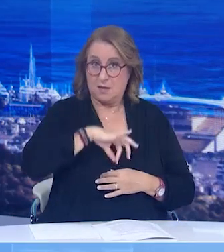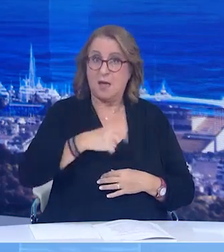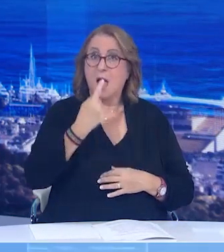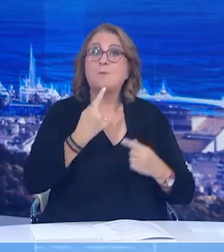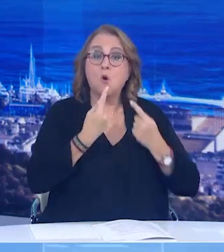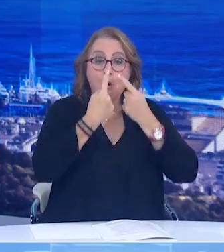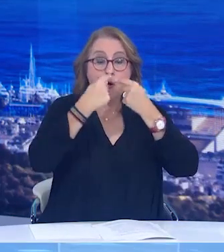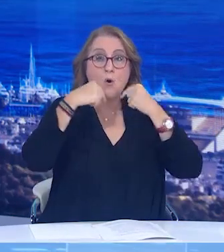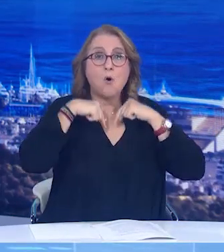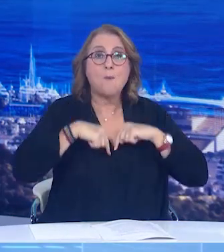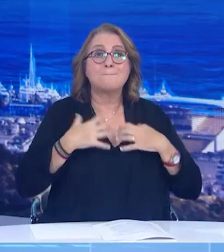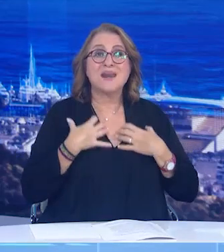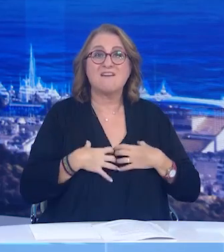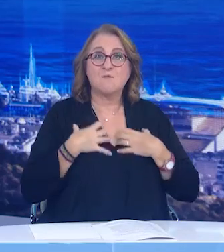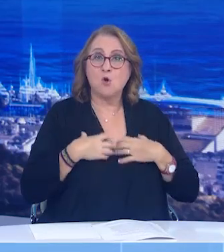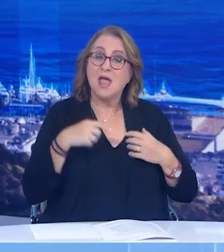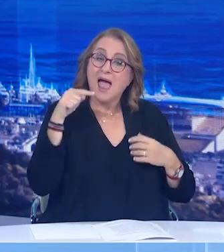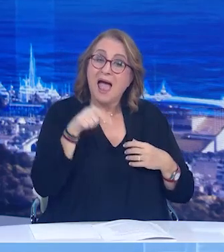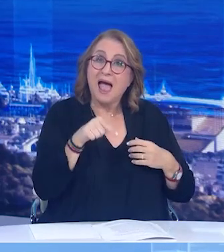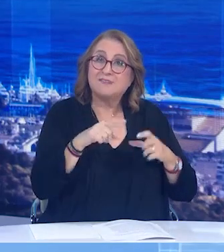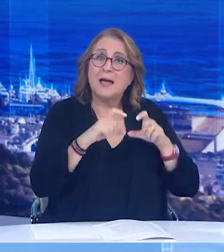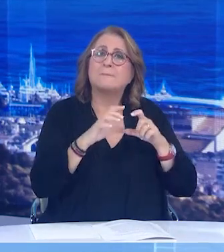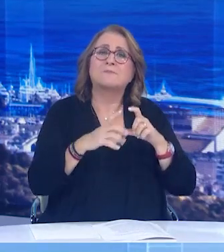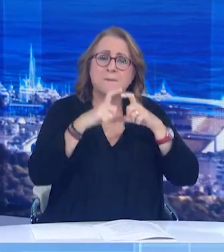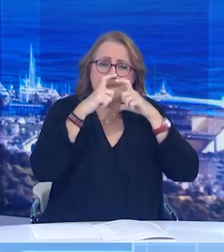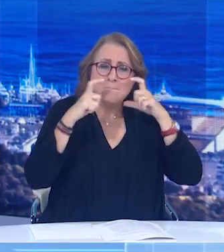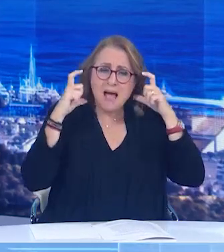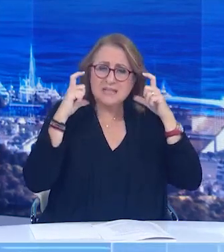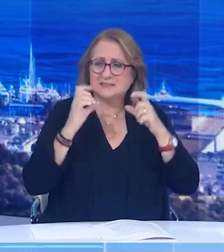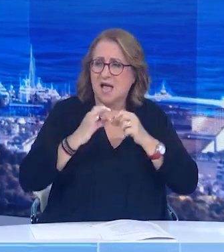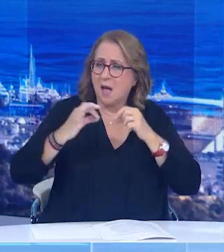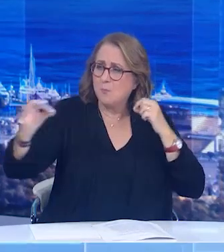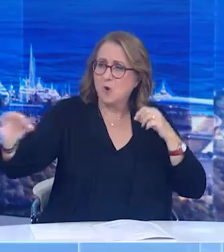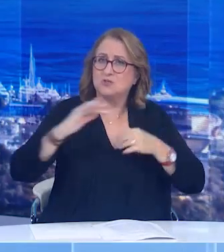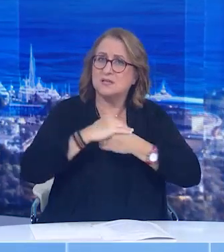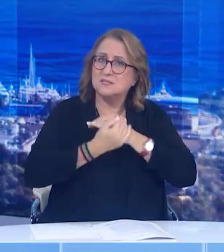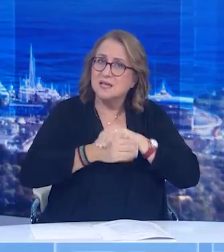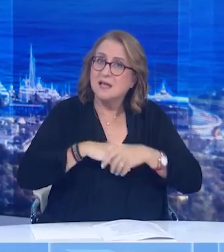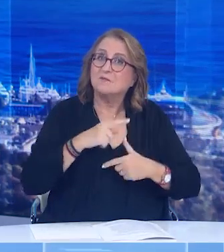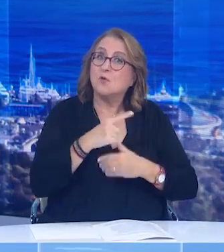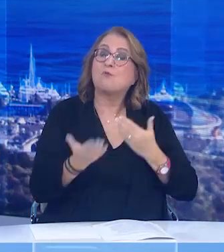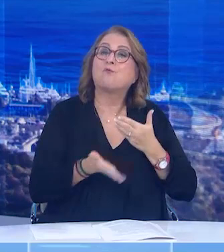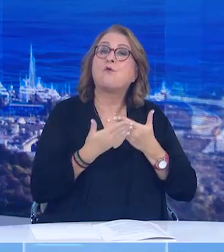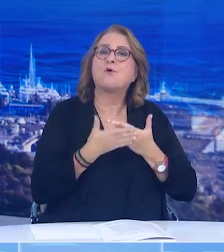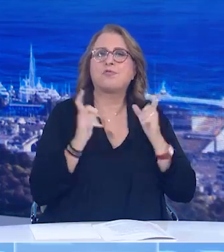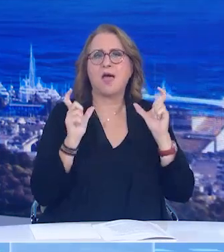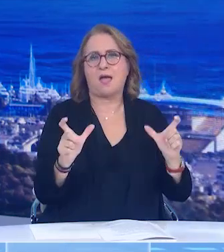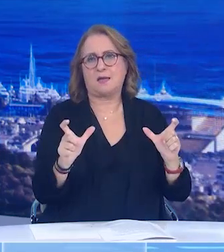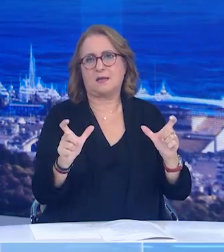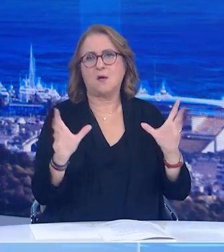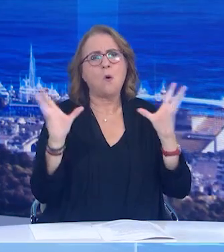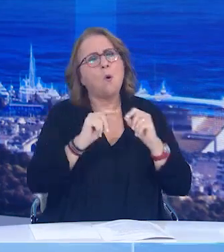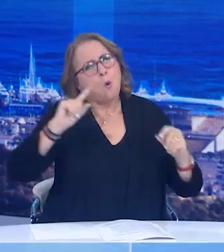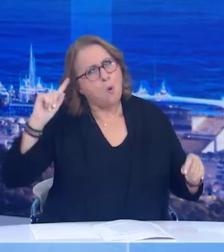στιγμή για τον κορονοϊό. Άρα νομίζω ότι και γι' αυτό είναι ένας σημαντικός λόγος που δεν είδαμε λοιμώξεις αναπνευστικού πέρυσι. Όχι εμείς, διεθνώς. Άρα,